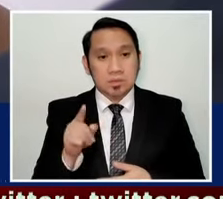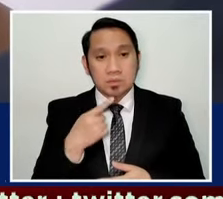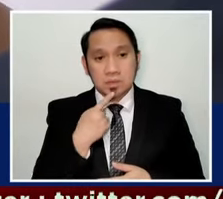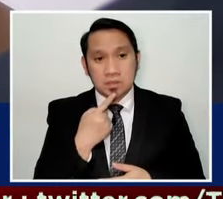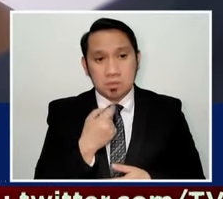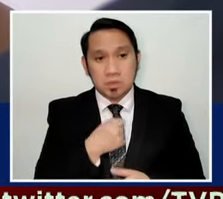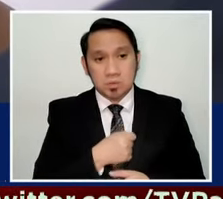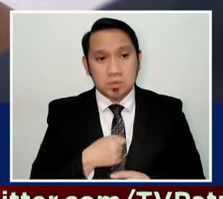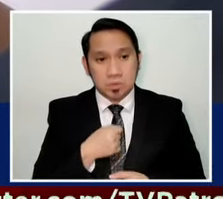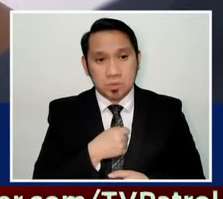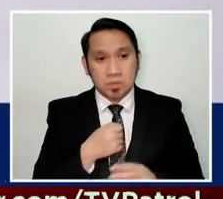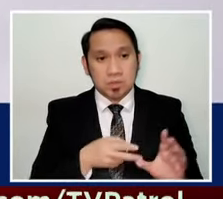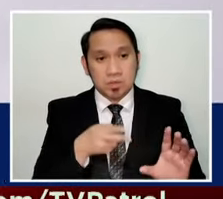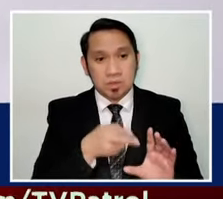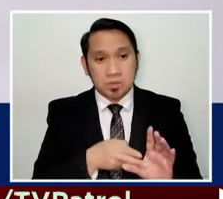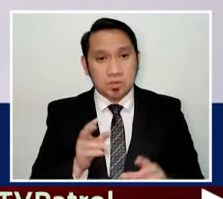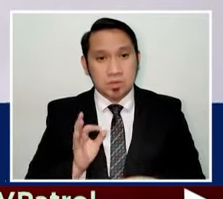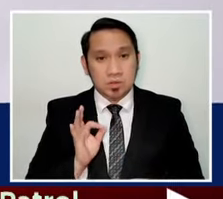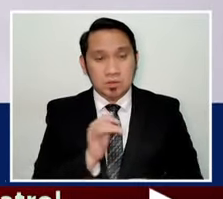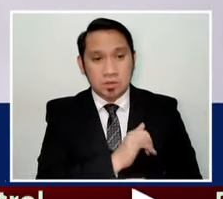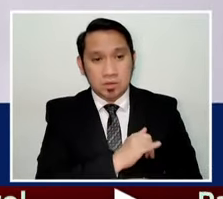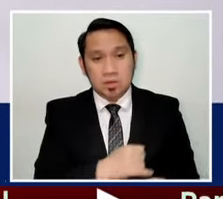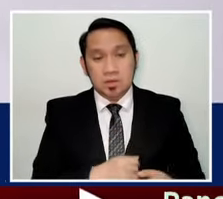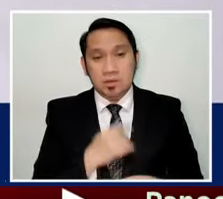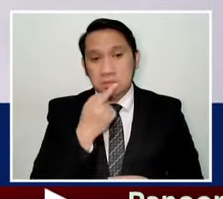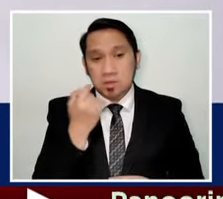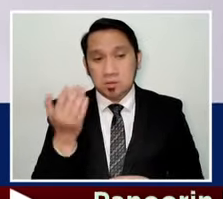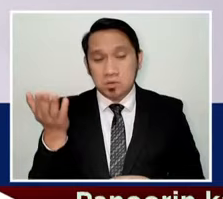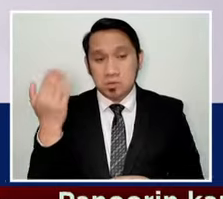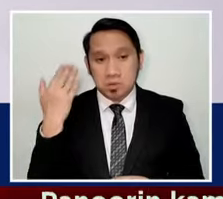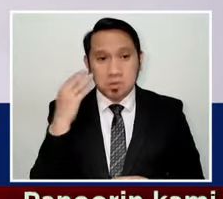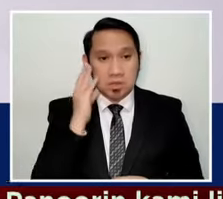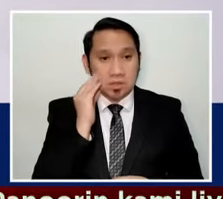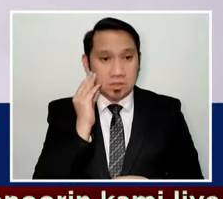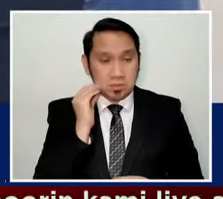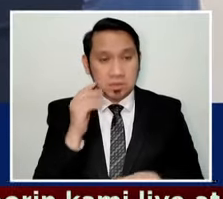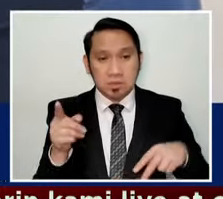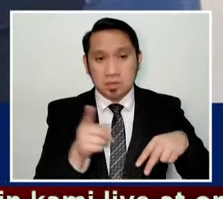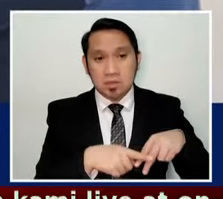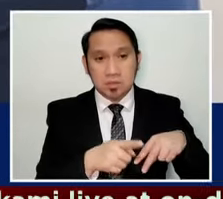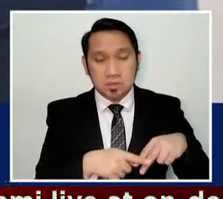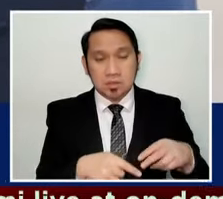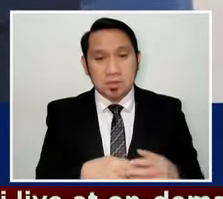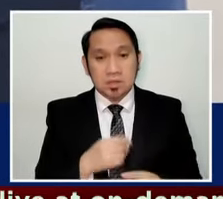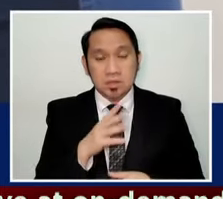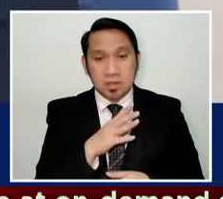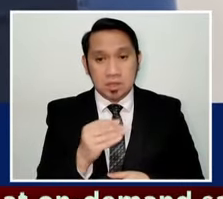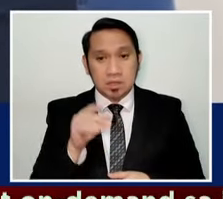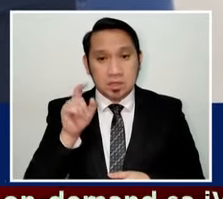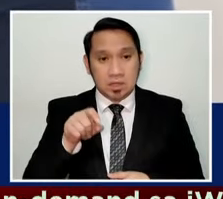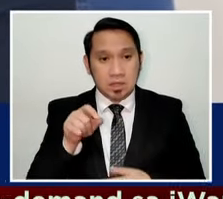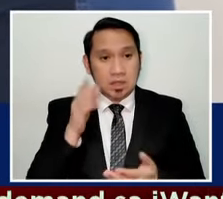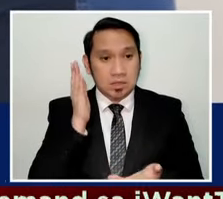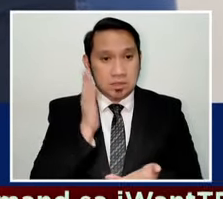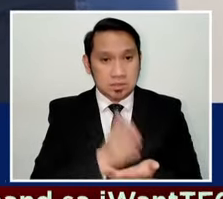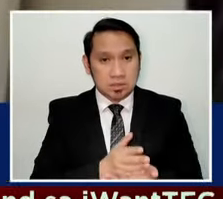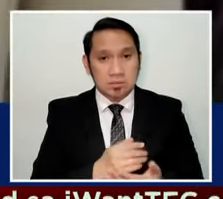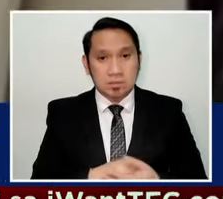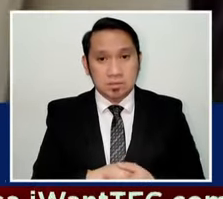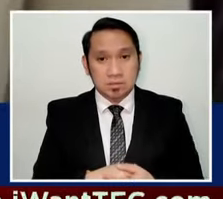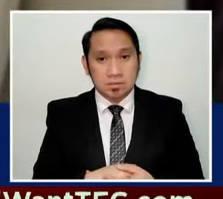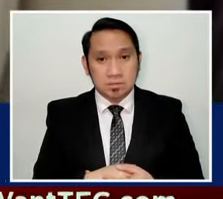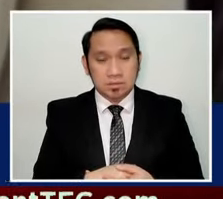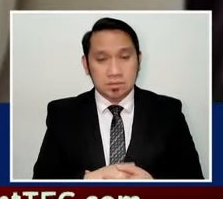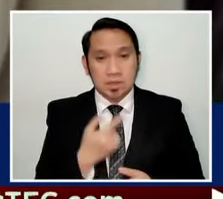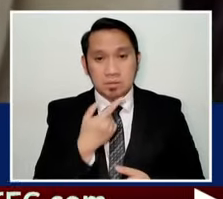na sumali siya sa fraternity. Dati rin umano siyang dumaan sa hazing ng kanya mga broad at dapat nang matigil ang karahasan.